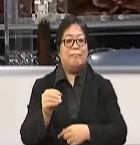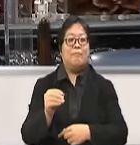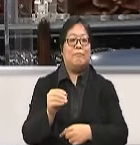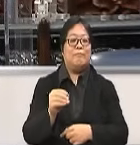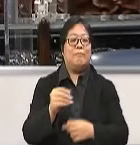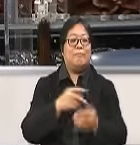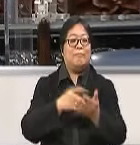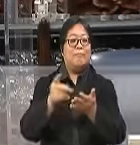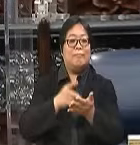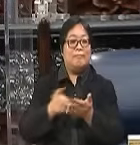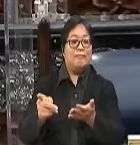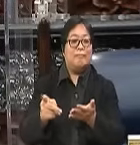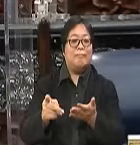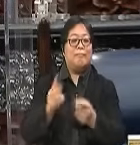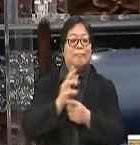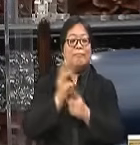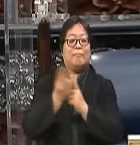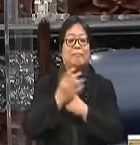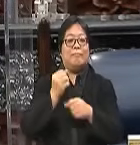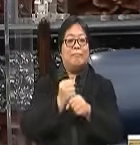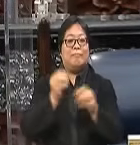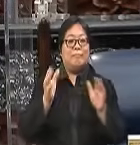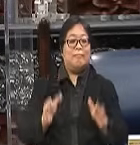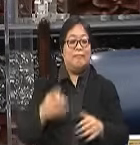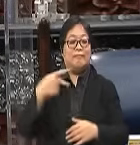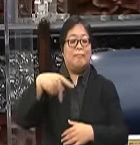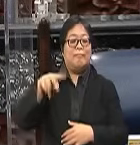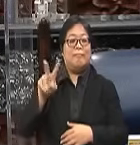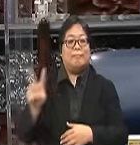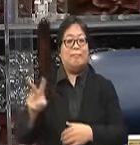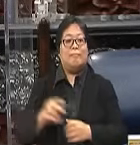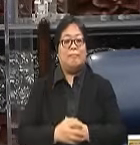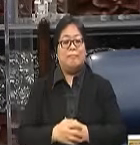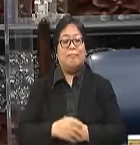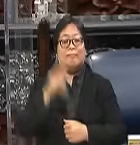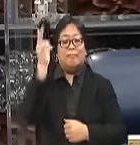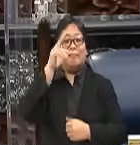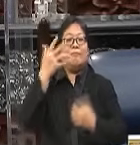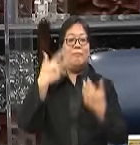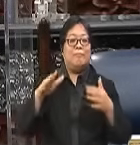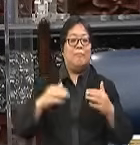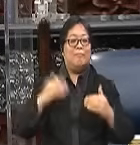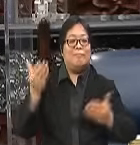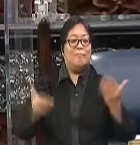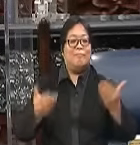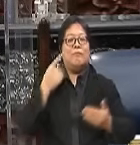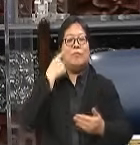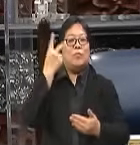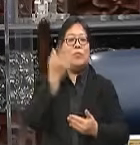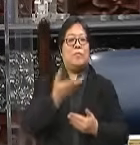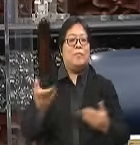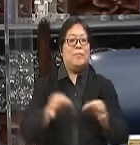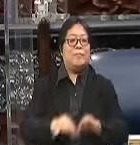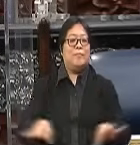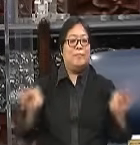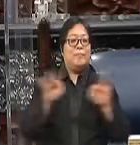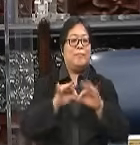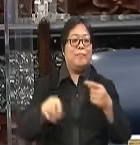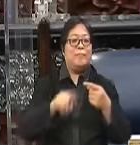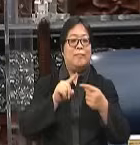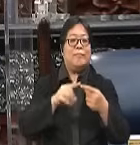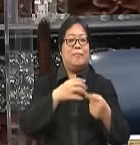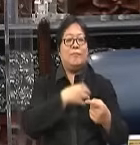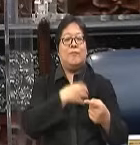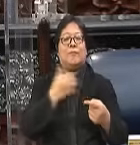peperangan caan kebajikan petugas DPW keadaan telah mempertimbangkan duwe penting yaitu